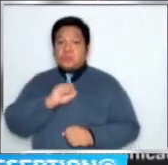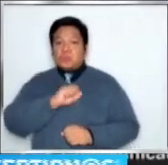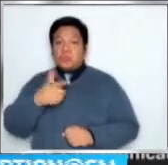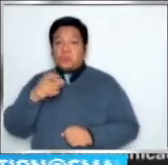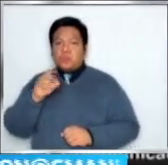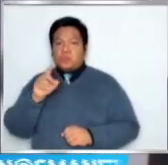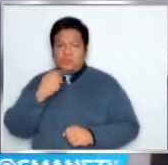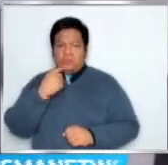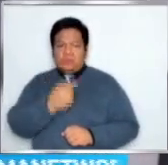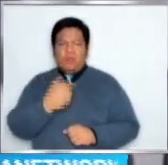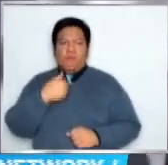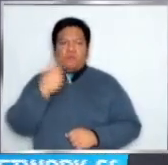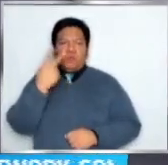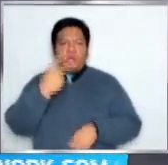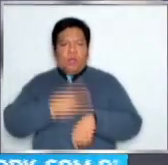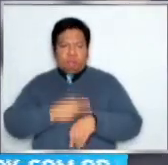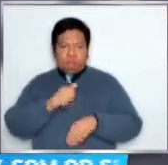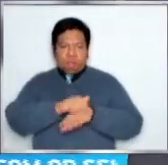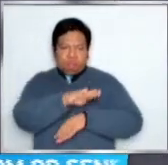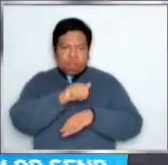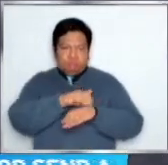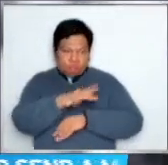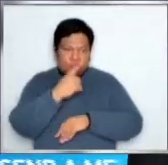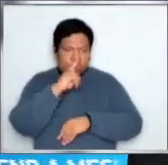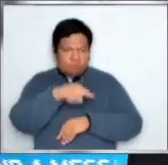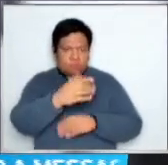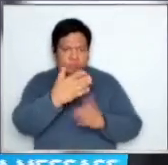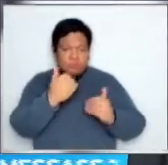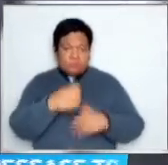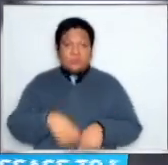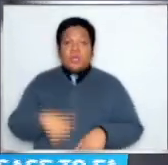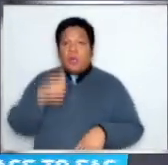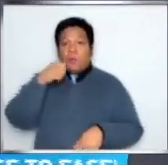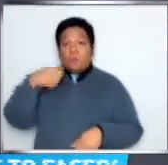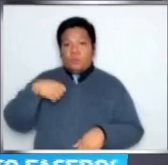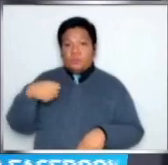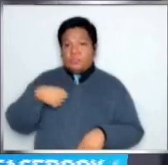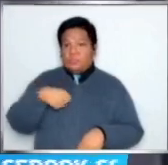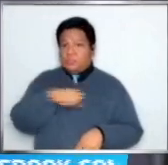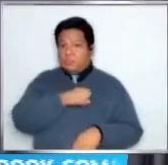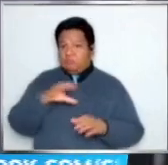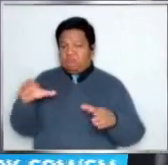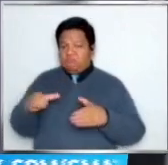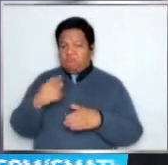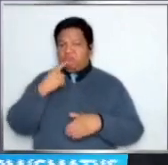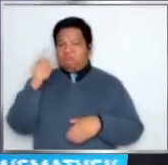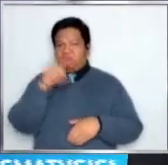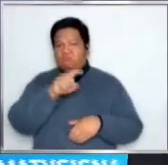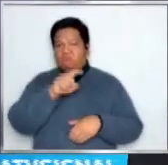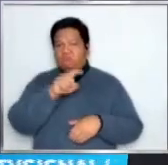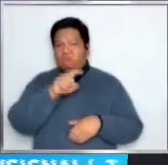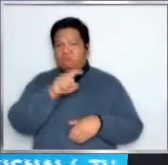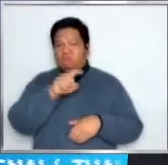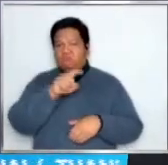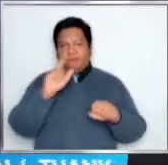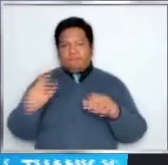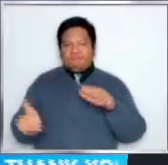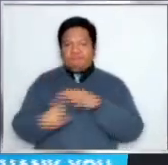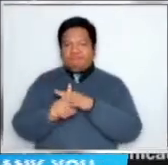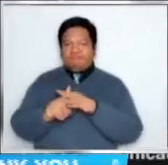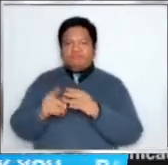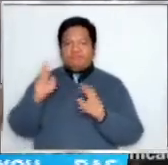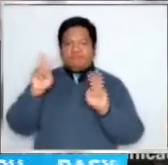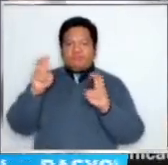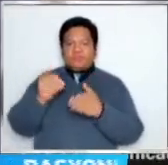Kahapon, inirekomenda ng Blue Ribbon Committee ang pagpaparesto kay Yang bunsod ng hindi niya pagsipot sa investigasyon ng komite sa pagbili ng gobyerno